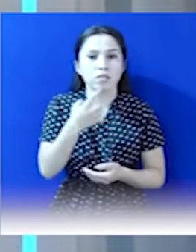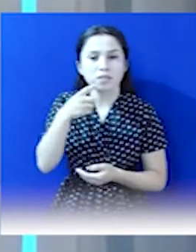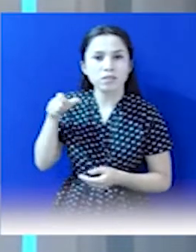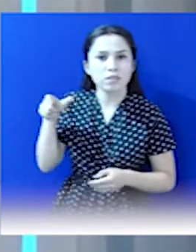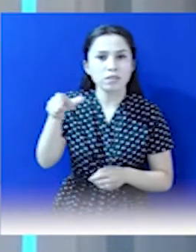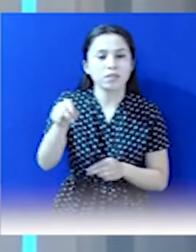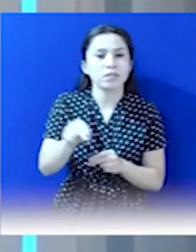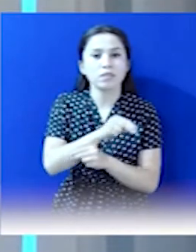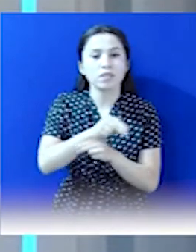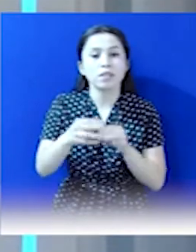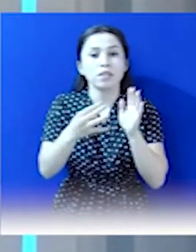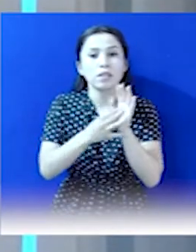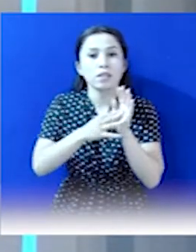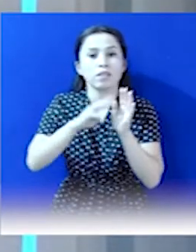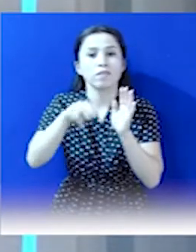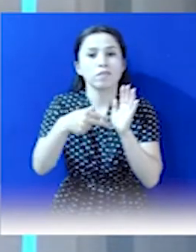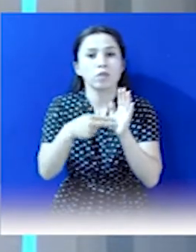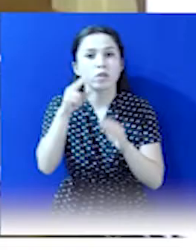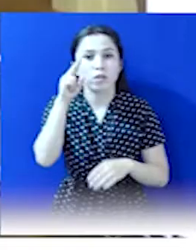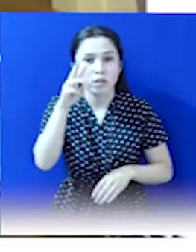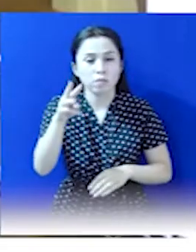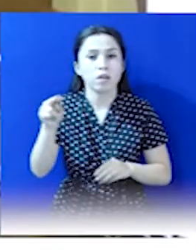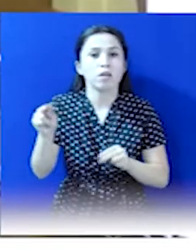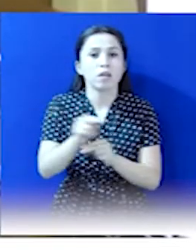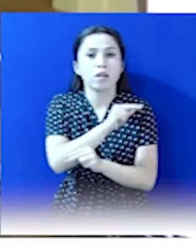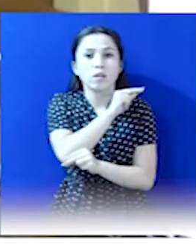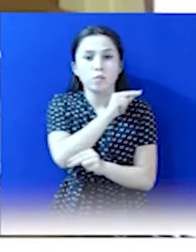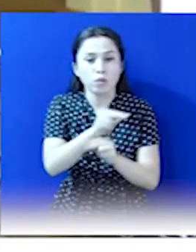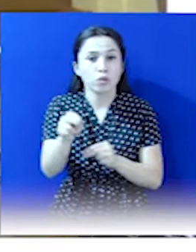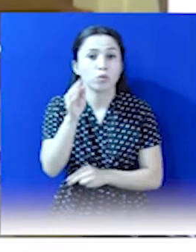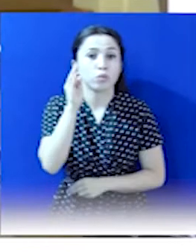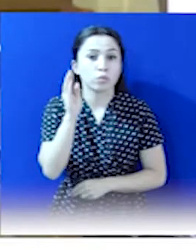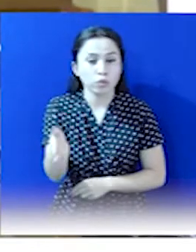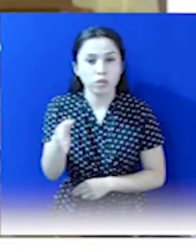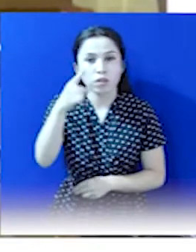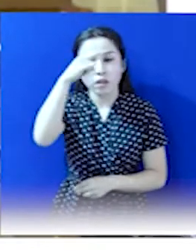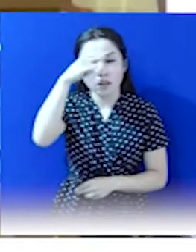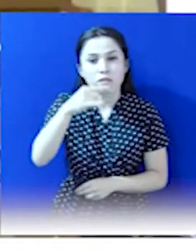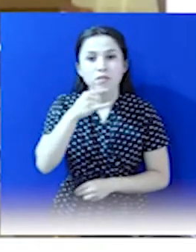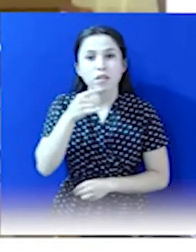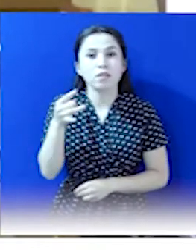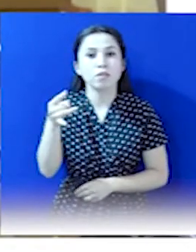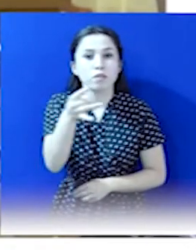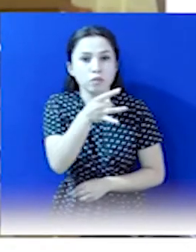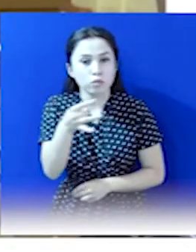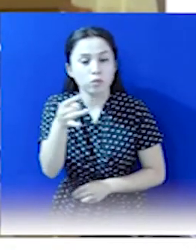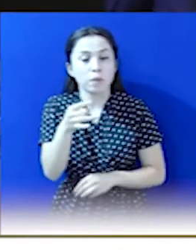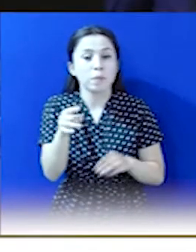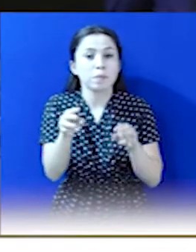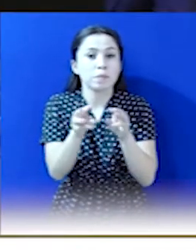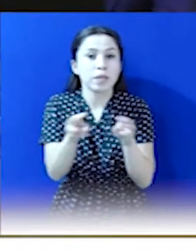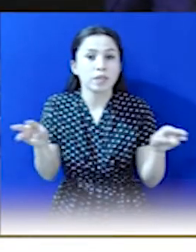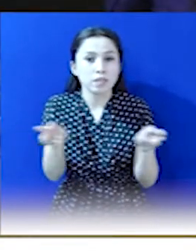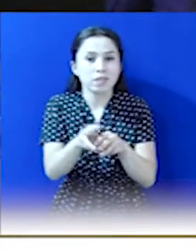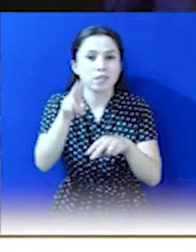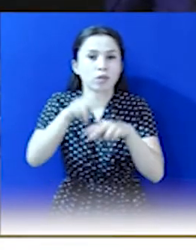ауыл аймақты көркейту сынды сұрақтар толғандырады. Шу ауданнан онлайн бейне байланысқа шыққан күйші композитор